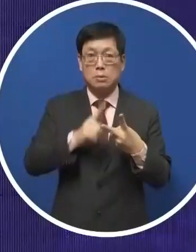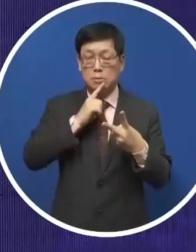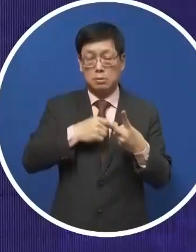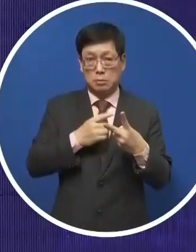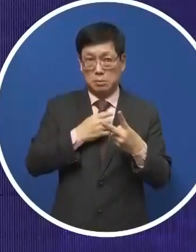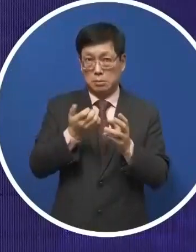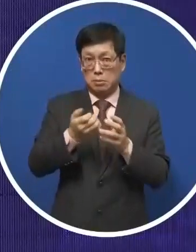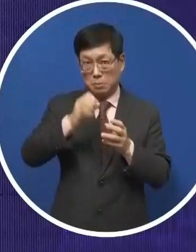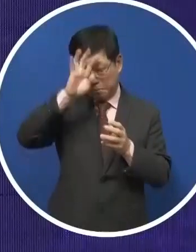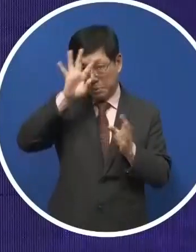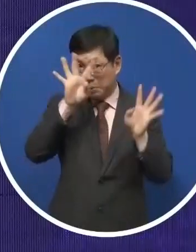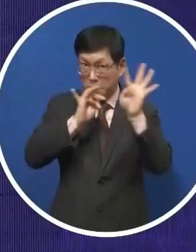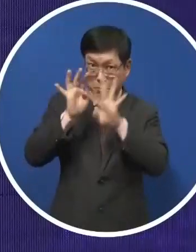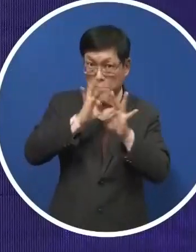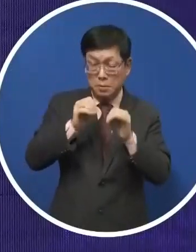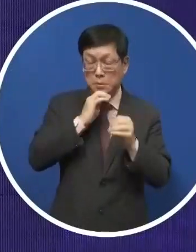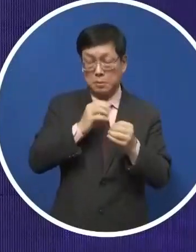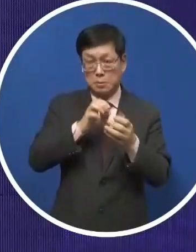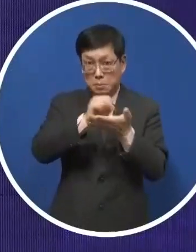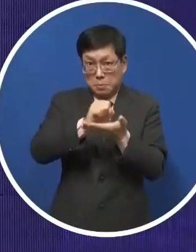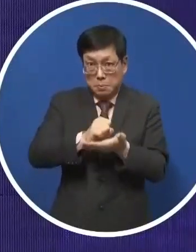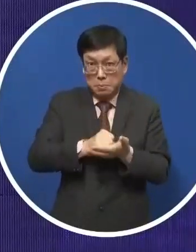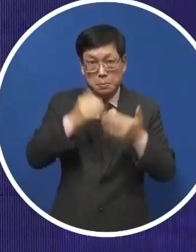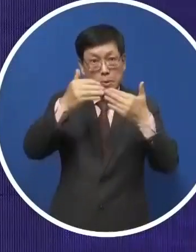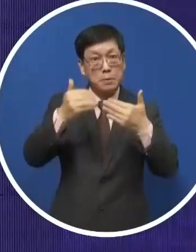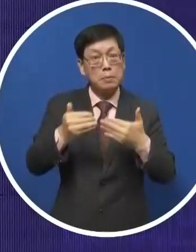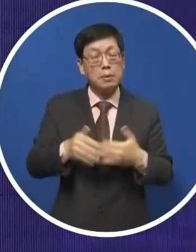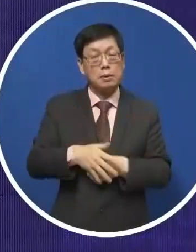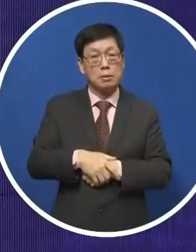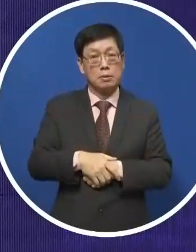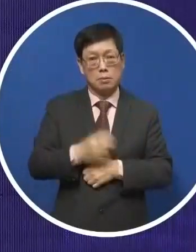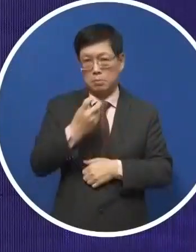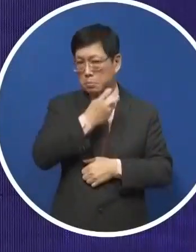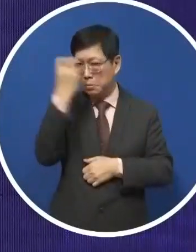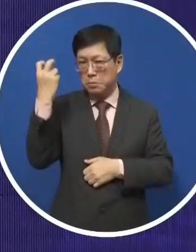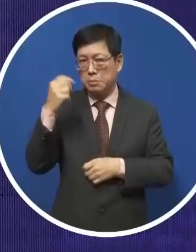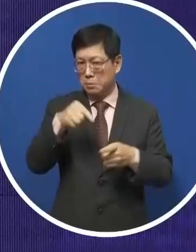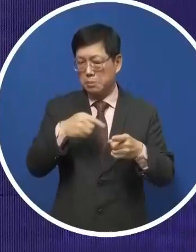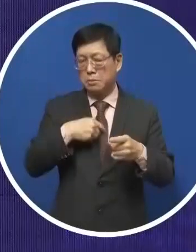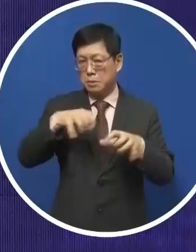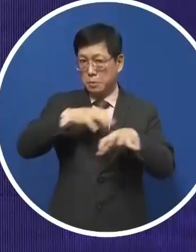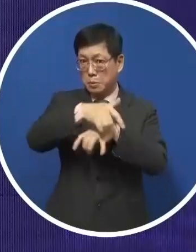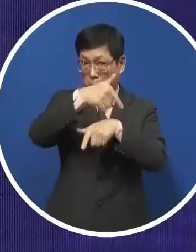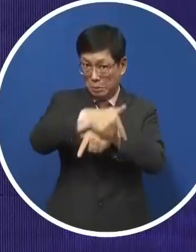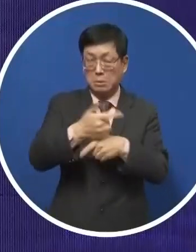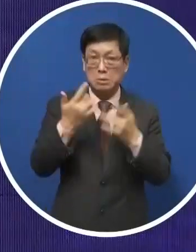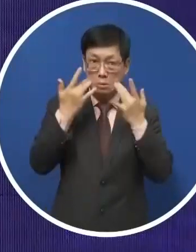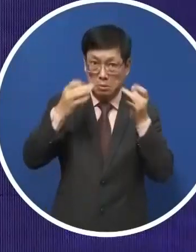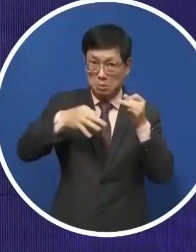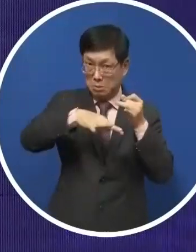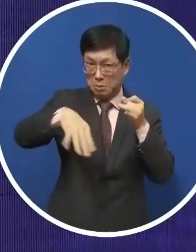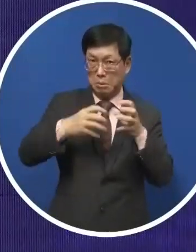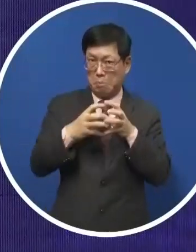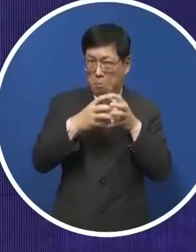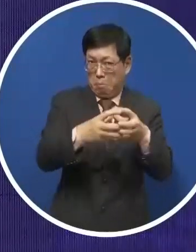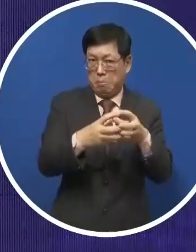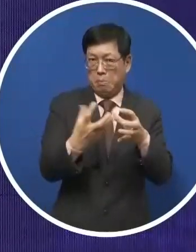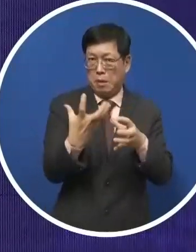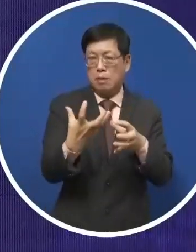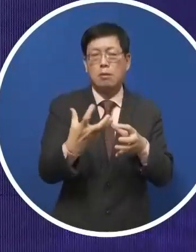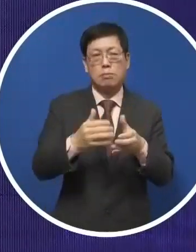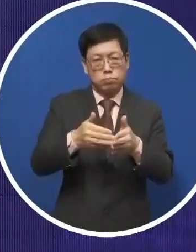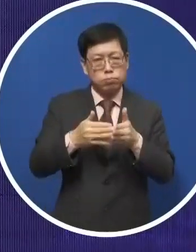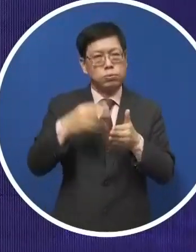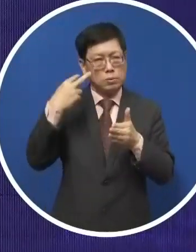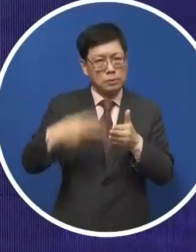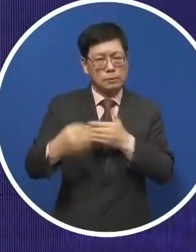准疫调的这些疫调资料的分析，我们判断说华南市场是有群聚的，而需要